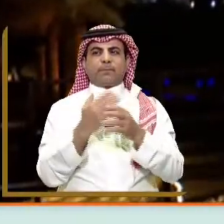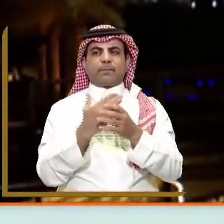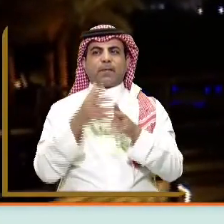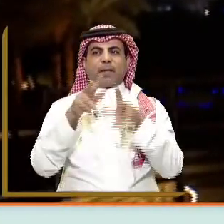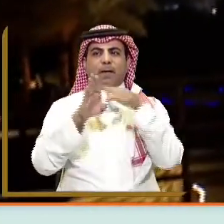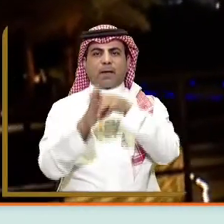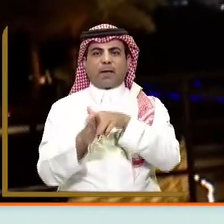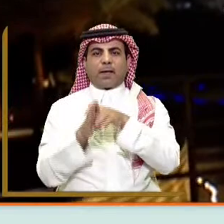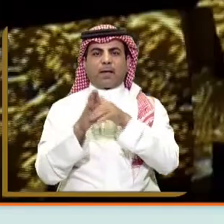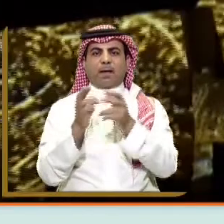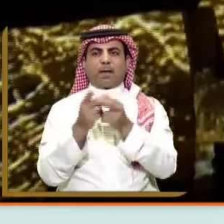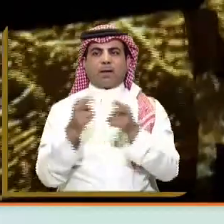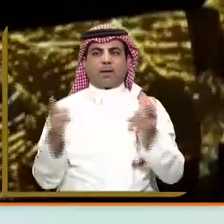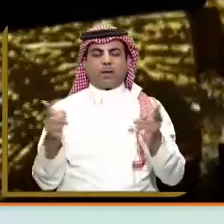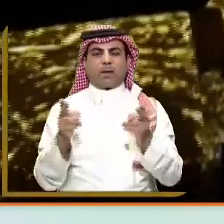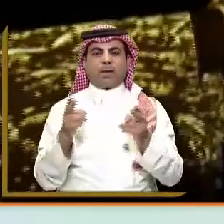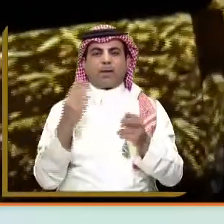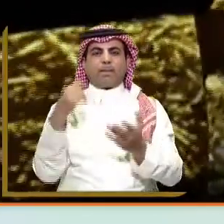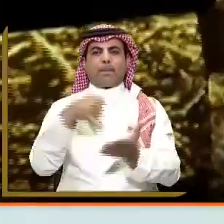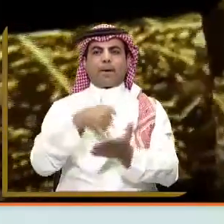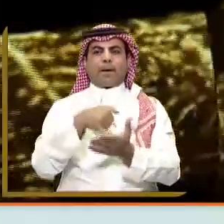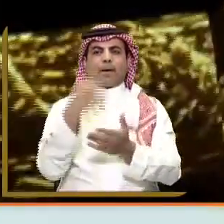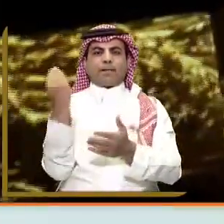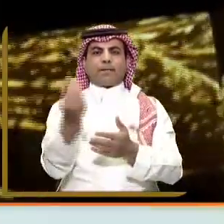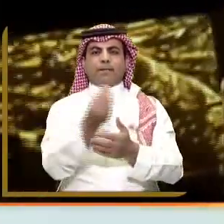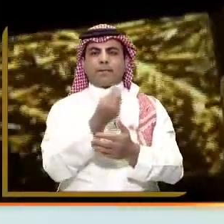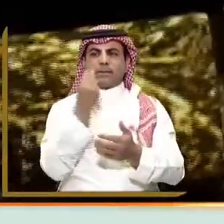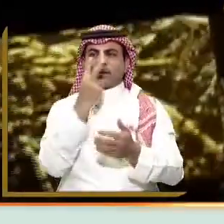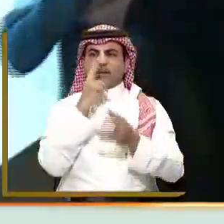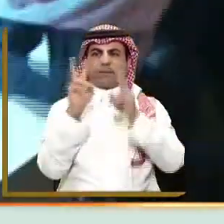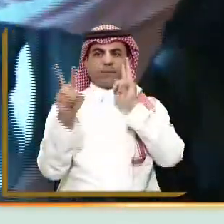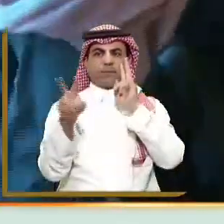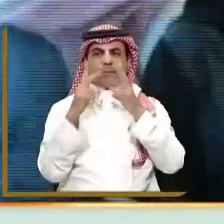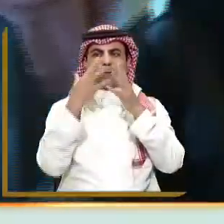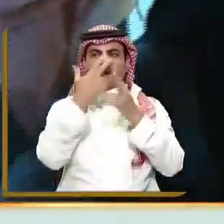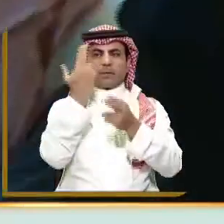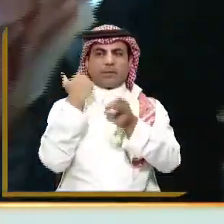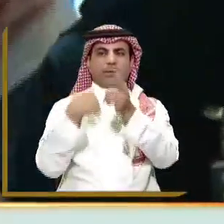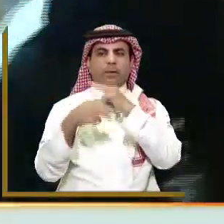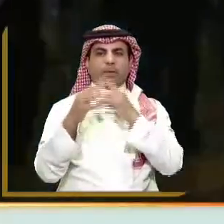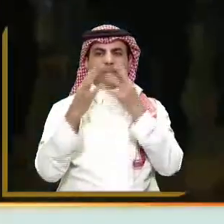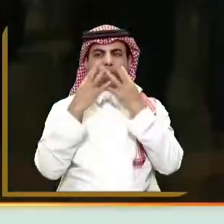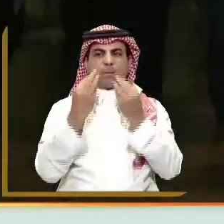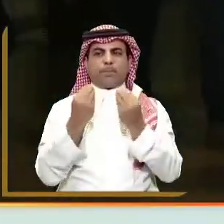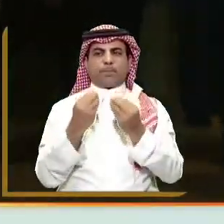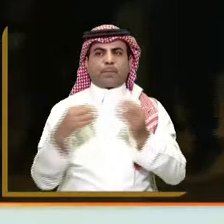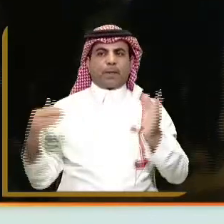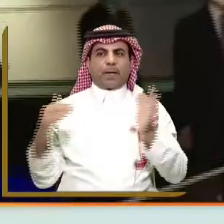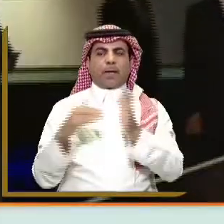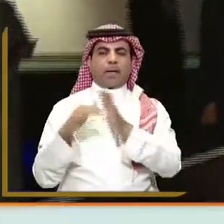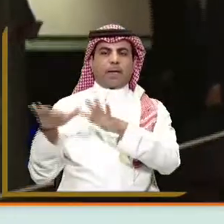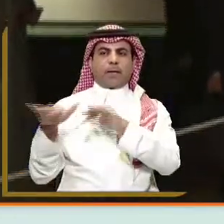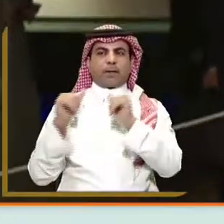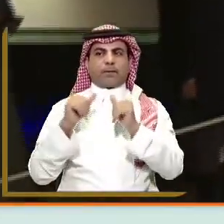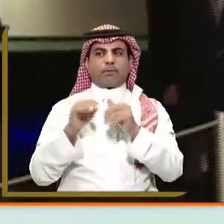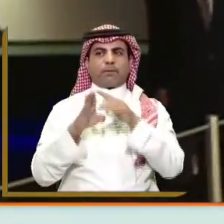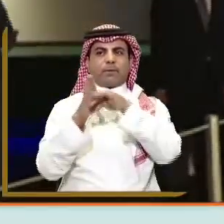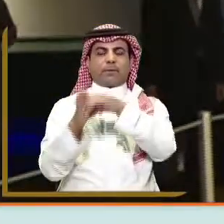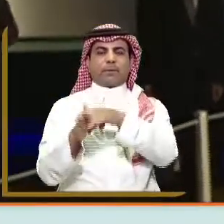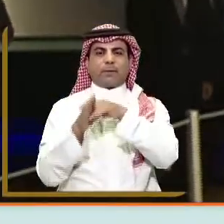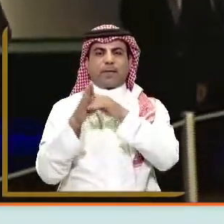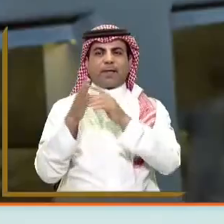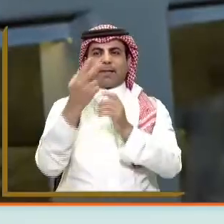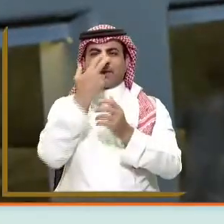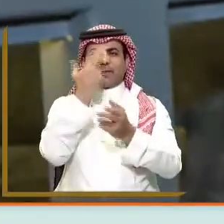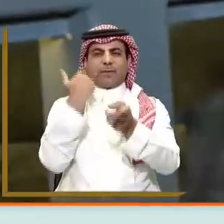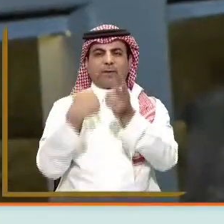إضافة إلى اطلاعه على ما يحتويه مركز الزوار من مجسمات تاريخية. واختتم زيارته بمشاهدة العرض المرئي